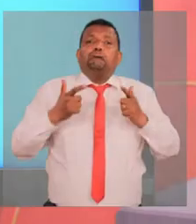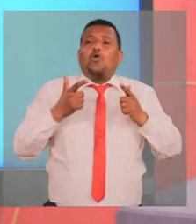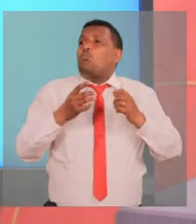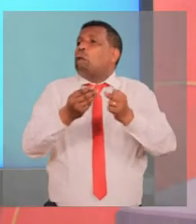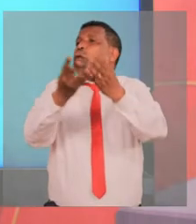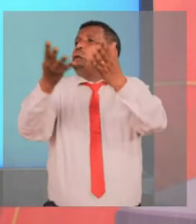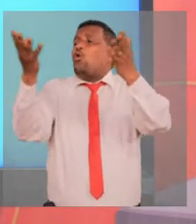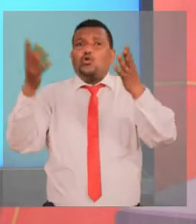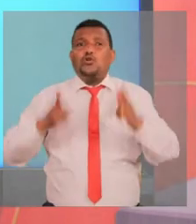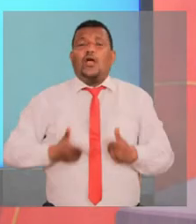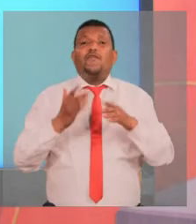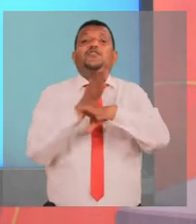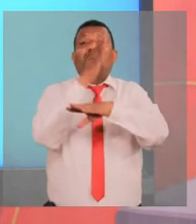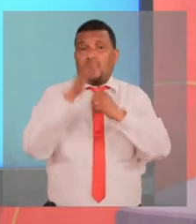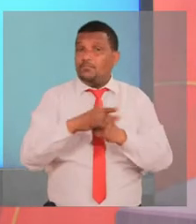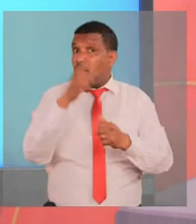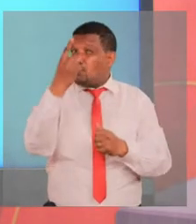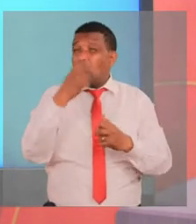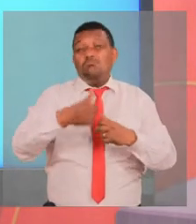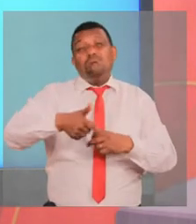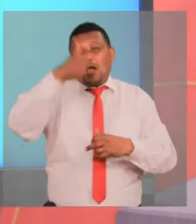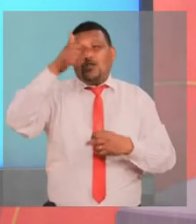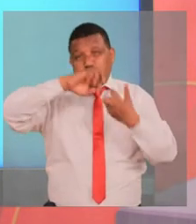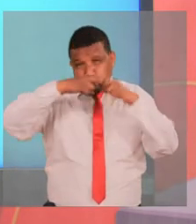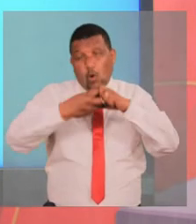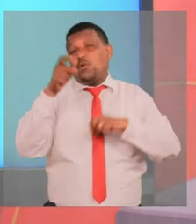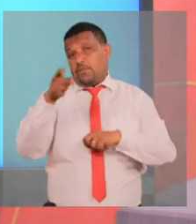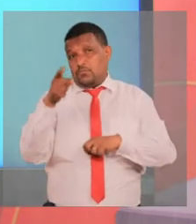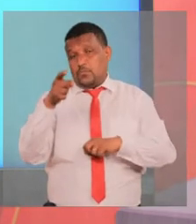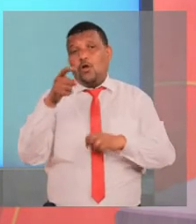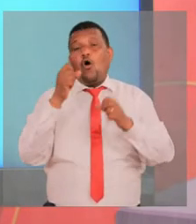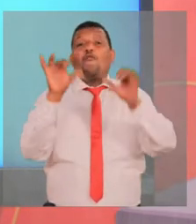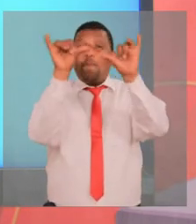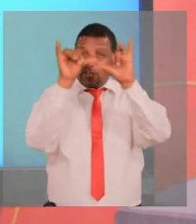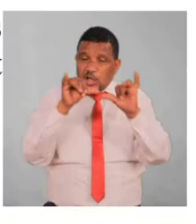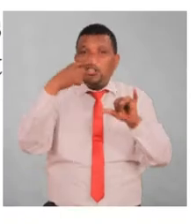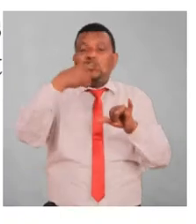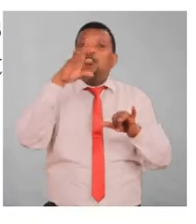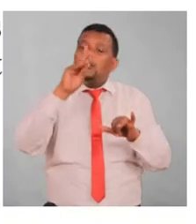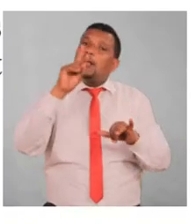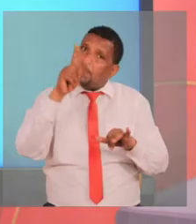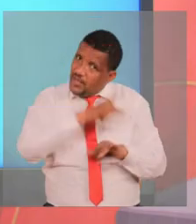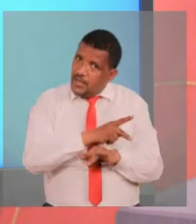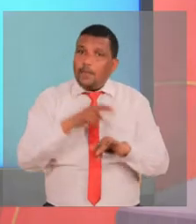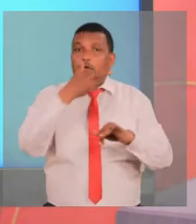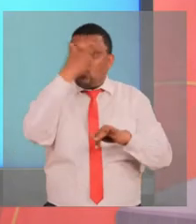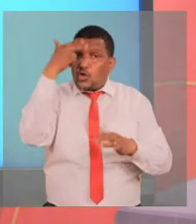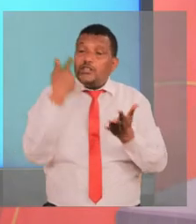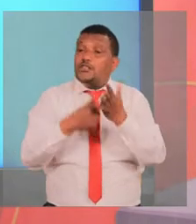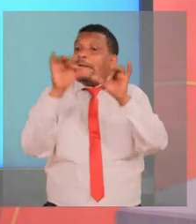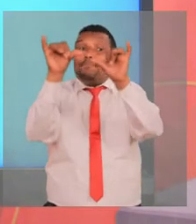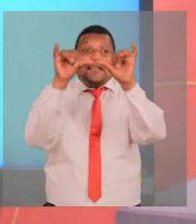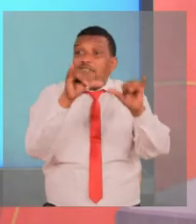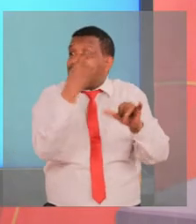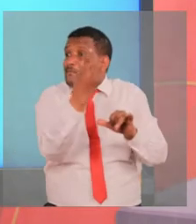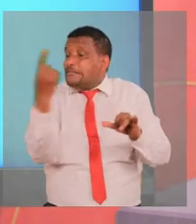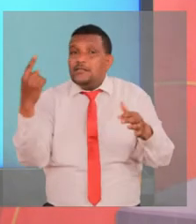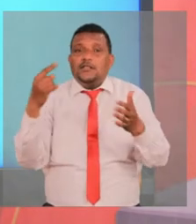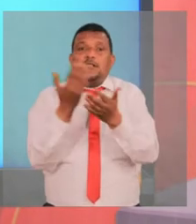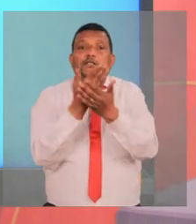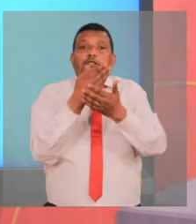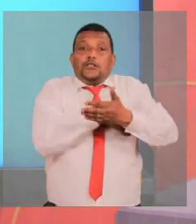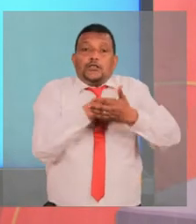द मेजर प्रोबलम आफ मेजरिंग सब्सक्राइब करना